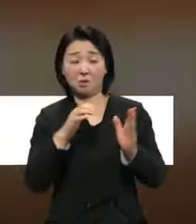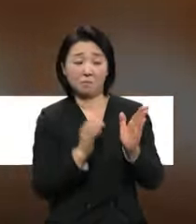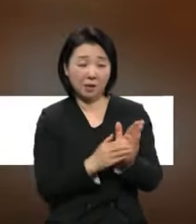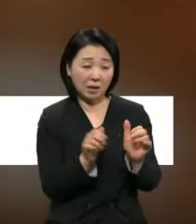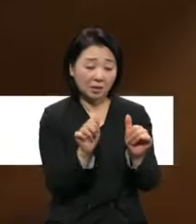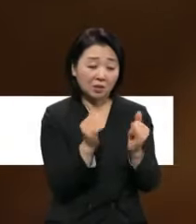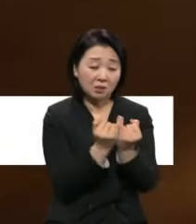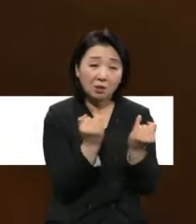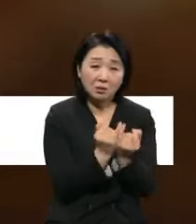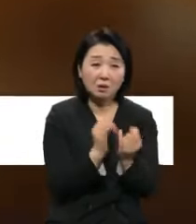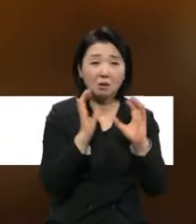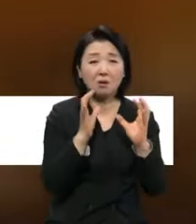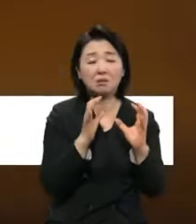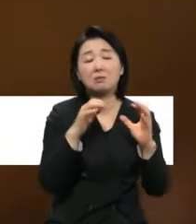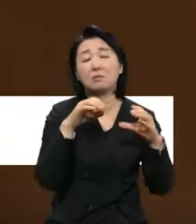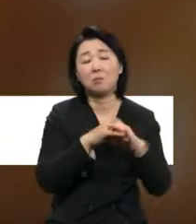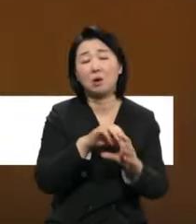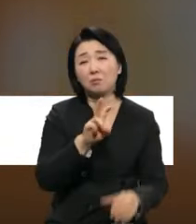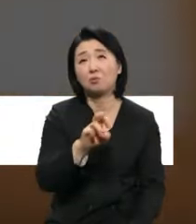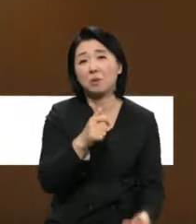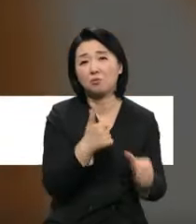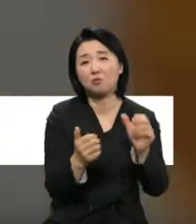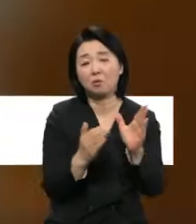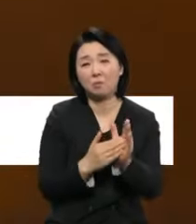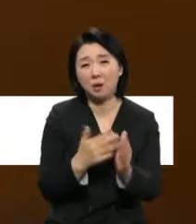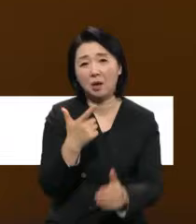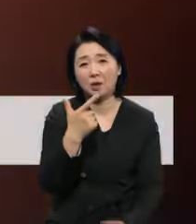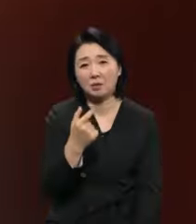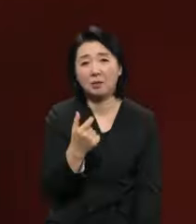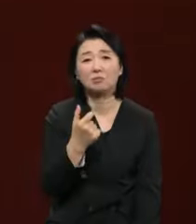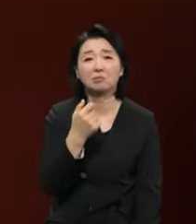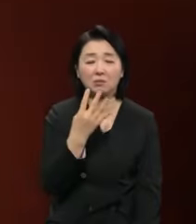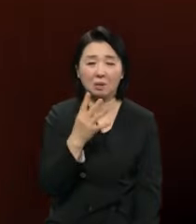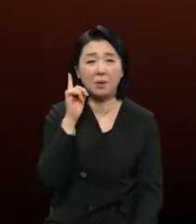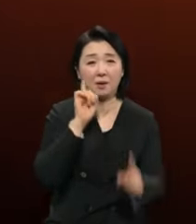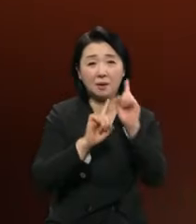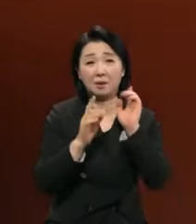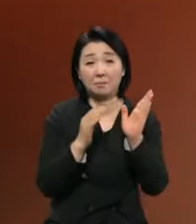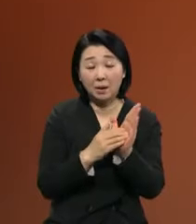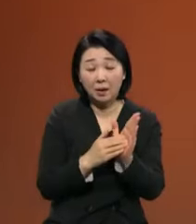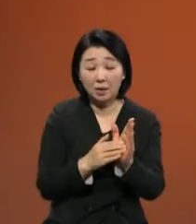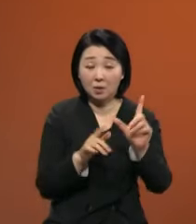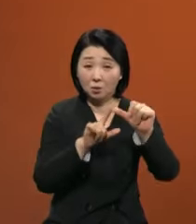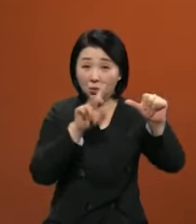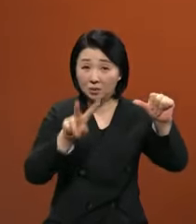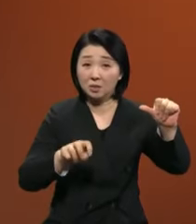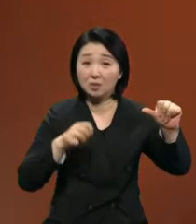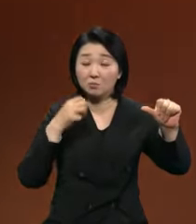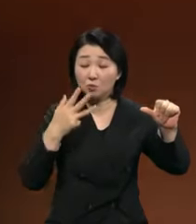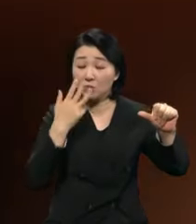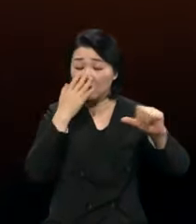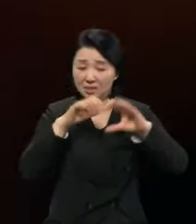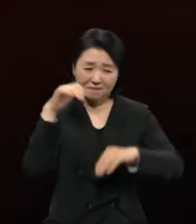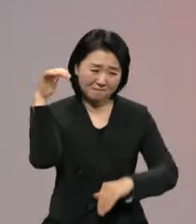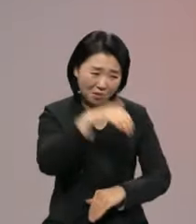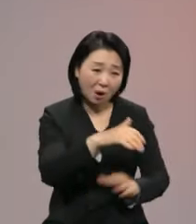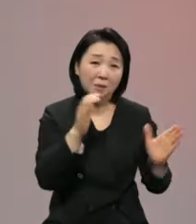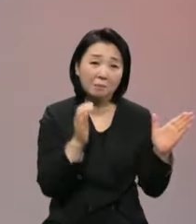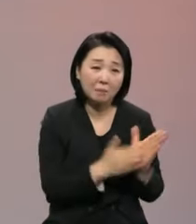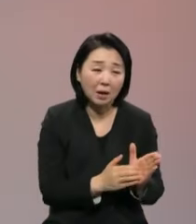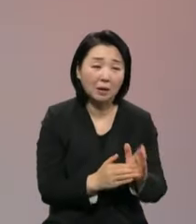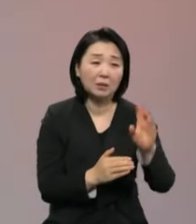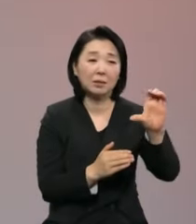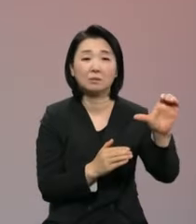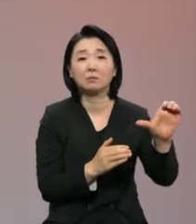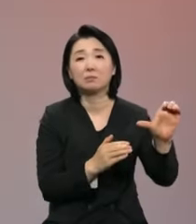포함한 21명이 죽고 64명이 다쳤다고 전했습니다. 지난 26일에도 이스라엘군의 폭격으로 최소